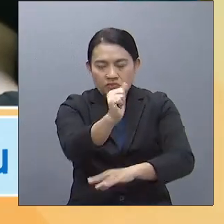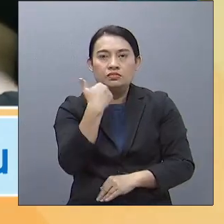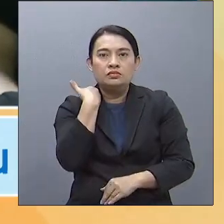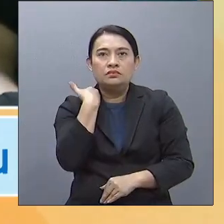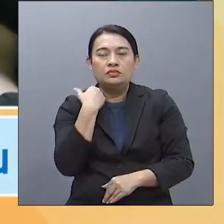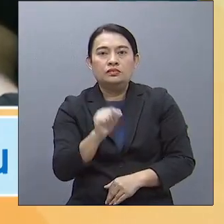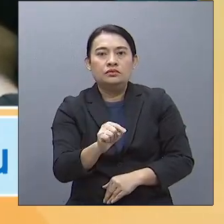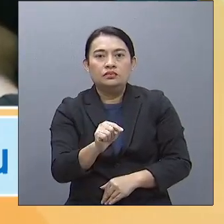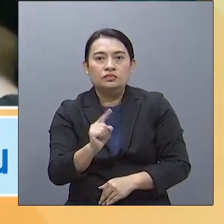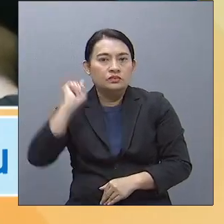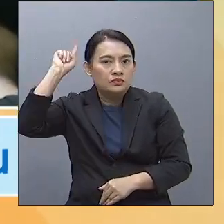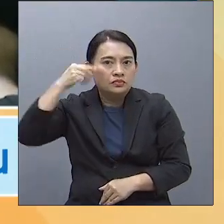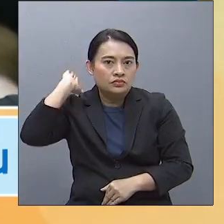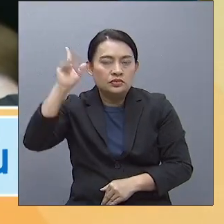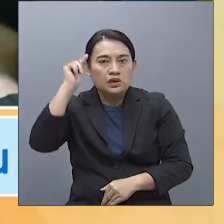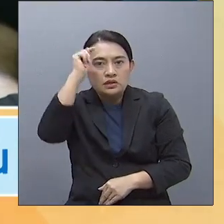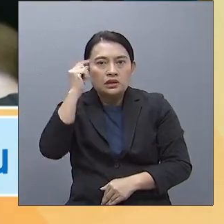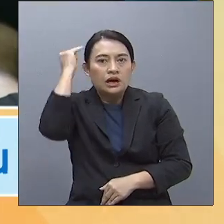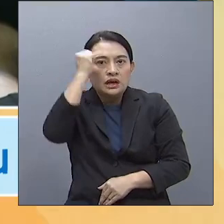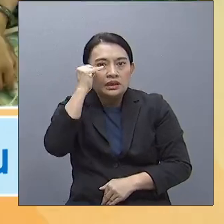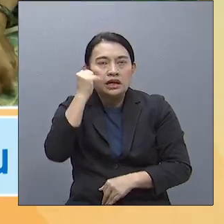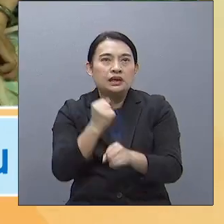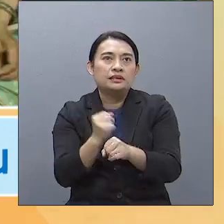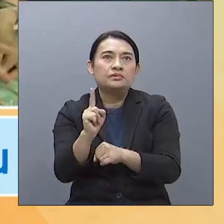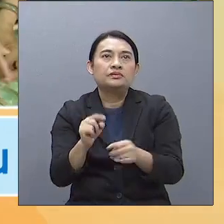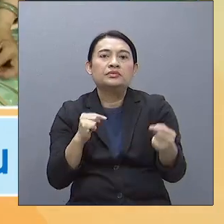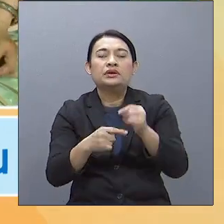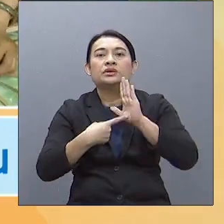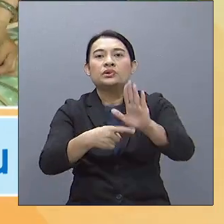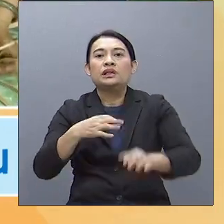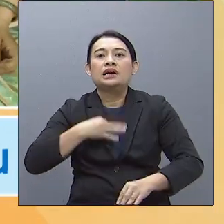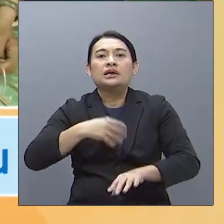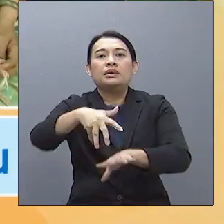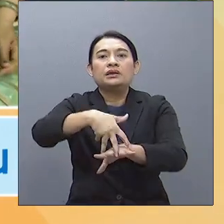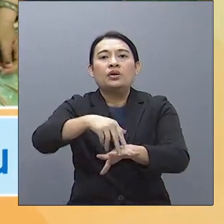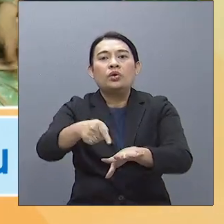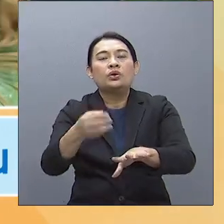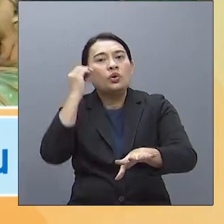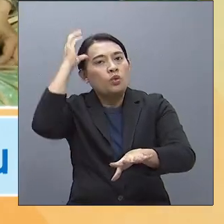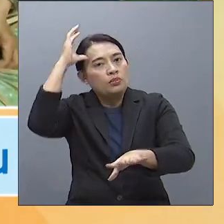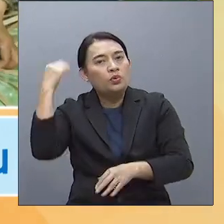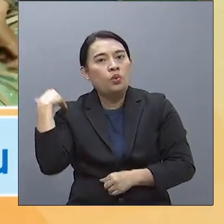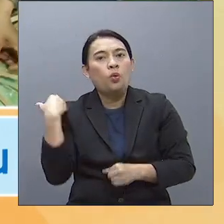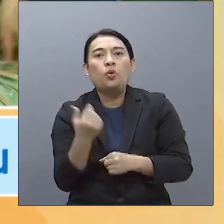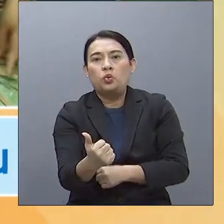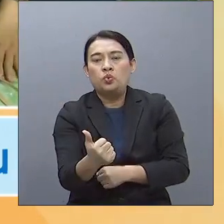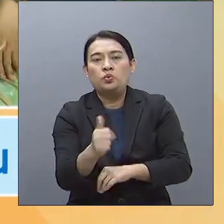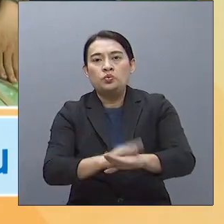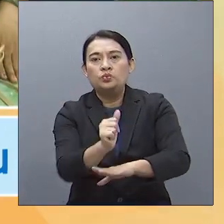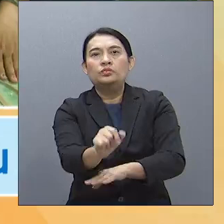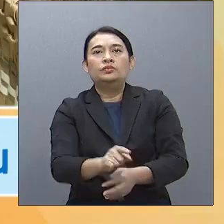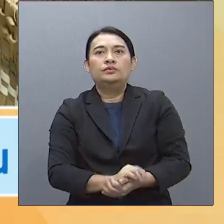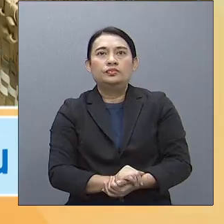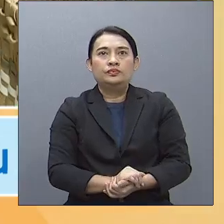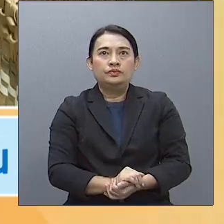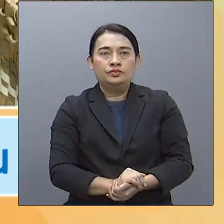ๆคุณตาคุณยายไม่ได้หรอก อย่าไปทอผ้าอย่างเงี้ยโอ้โหองค์ความรู้เราสู้แม่ๆไม่ได้ หรือทำได้อาจจะไม่ได้มีเสน่ห์หรือว่าความน่าสนใจในผลิตภัณฑ์เหมือน